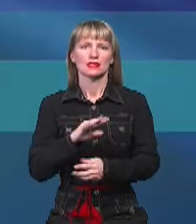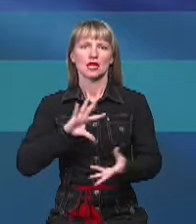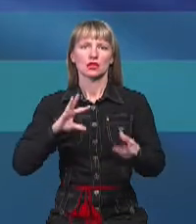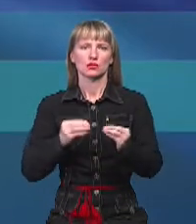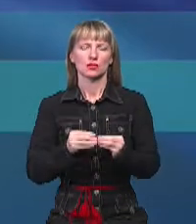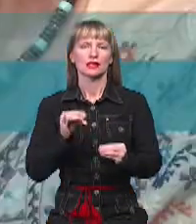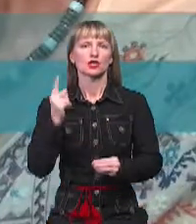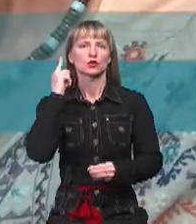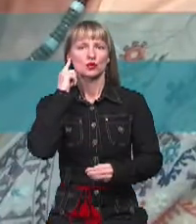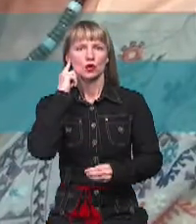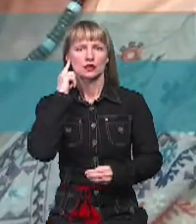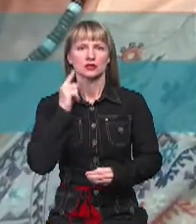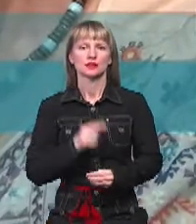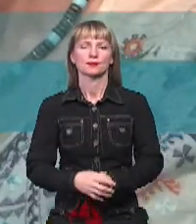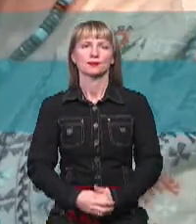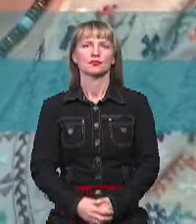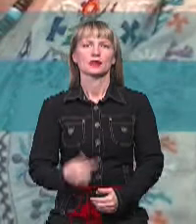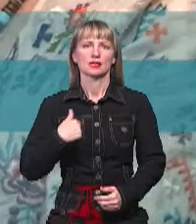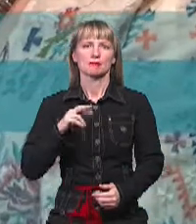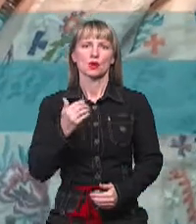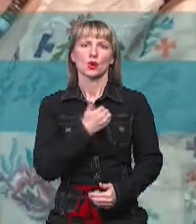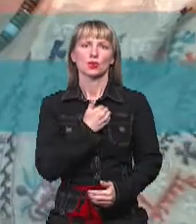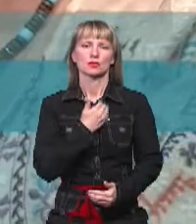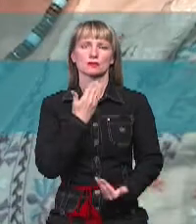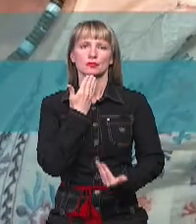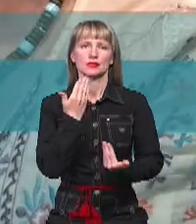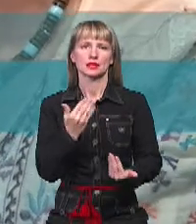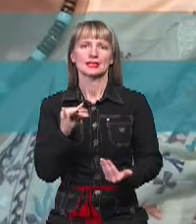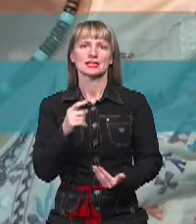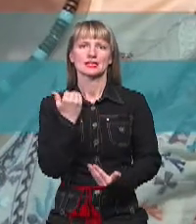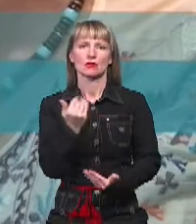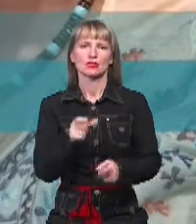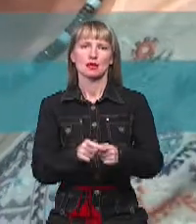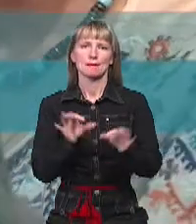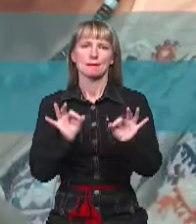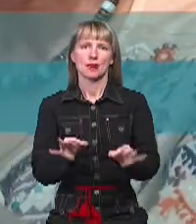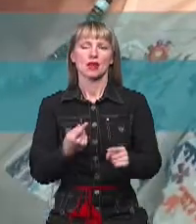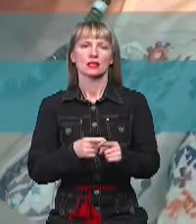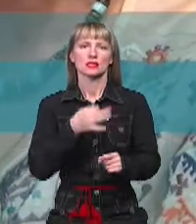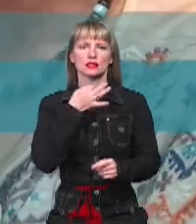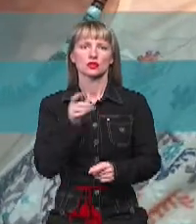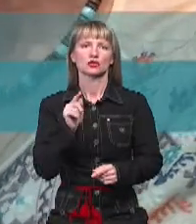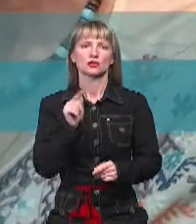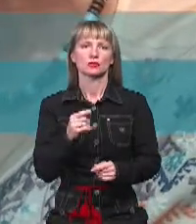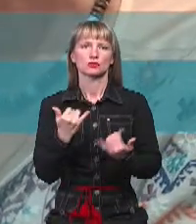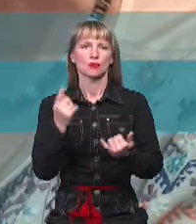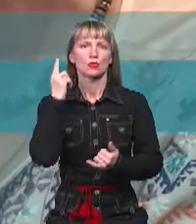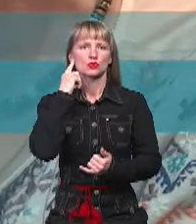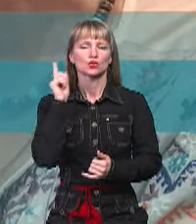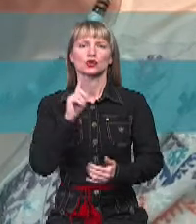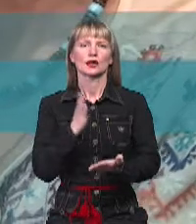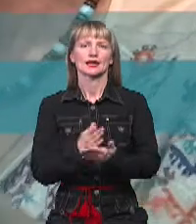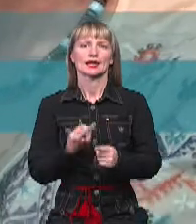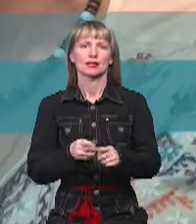і дослухатися ось. Власне, я тут хотіла перепитати і з твоїх слів правильно це подати, те, що там вчора почула, що означає